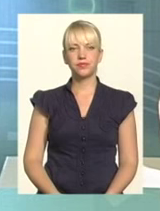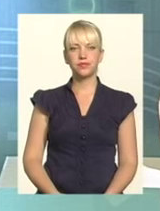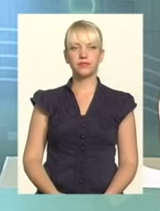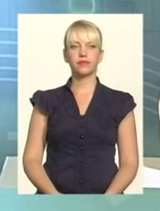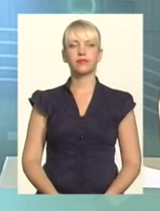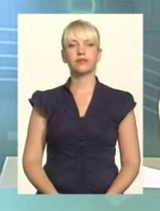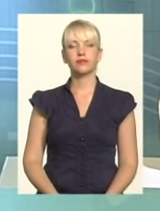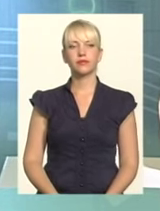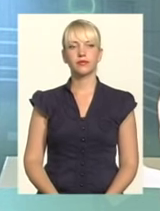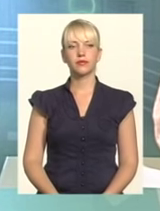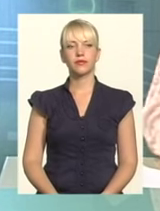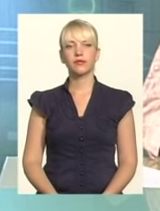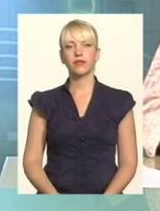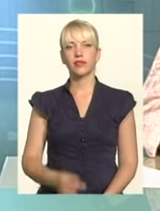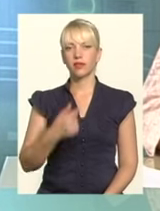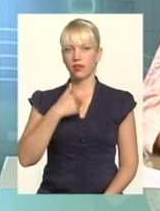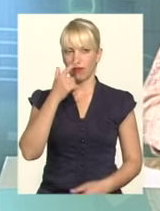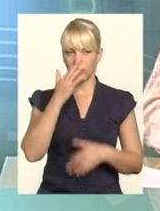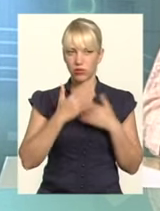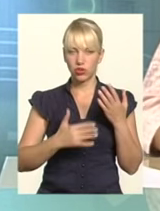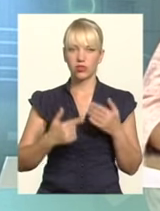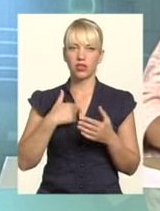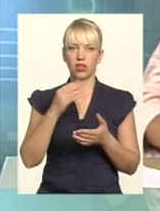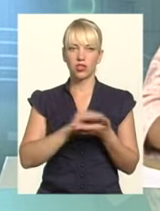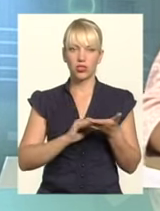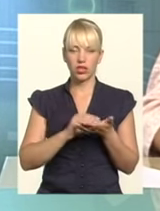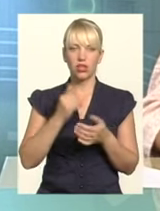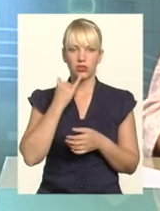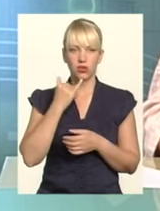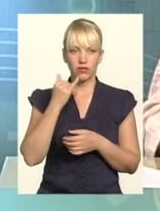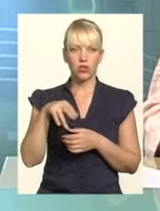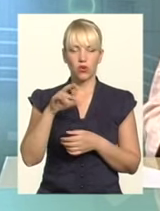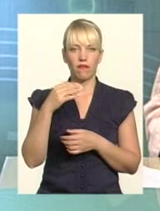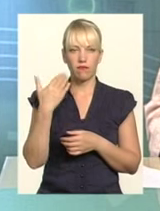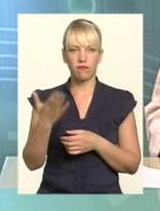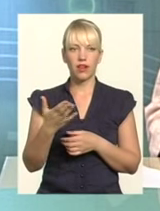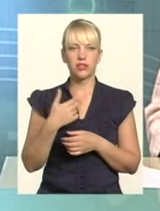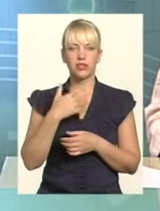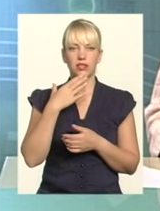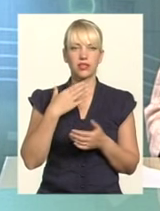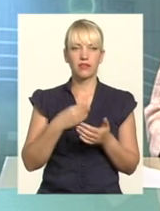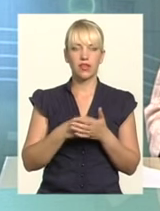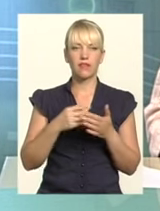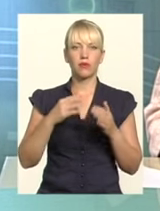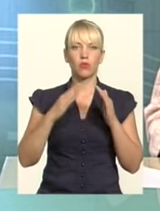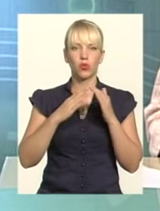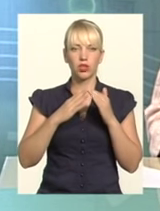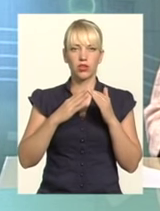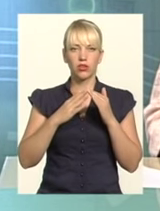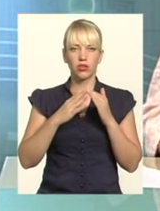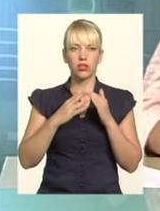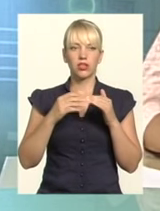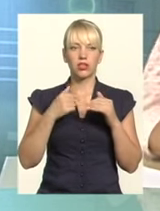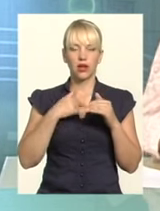запитання. Я вибачаюсь, я ще раз додзвонилася до вас, ви мене відключили. За свій власний будинок. Я тільки що питала,